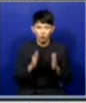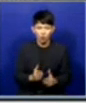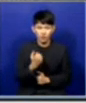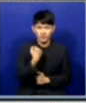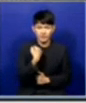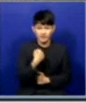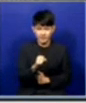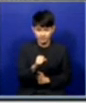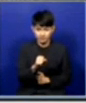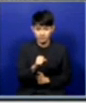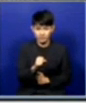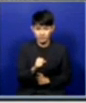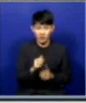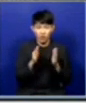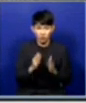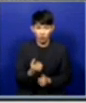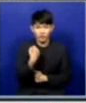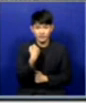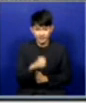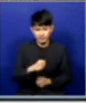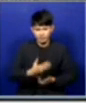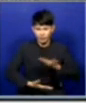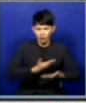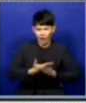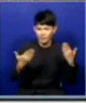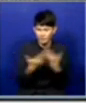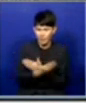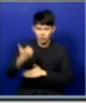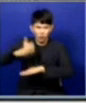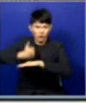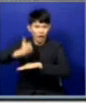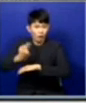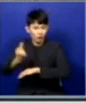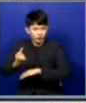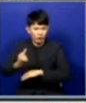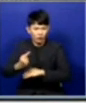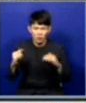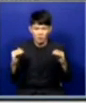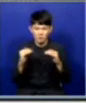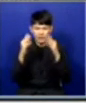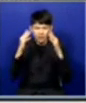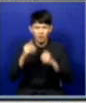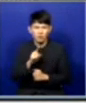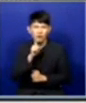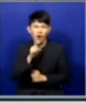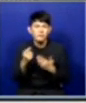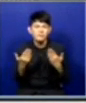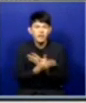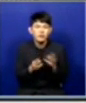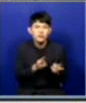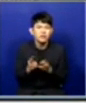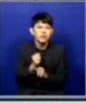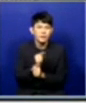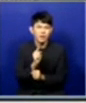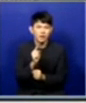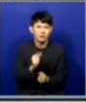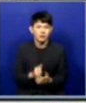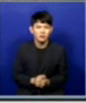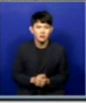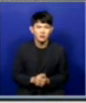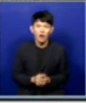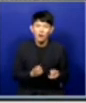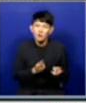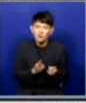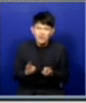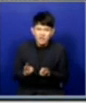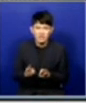พญาเลี้ยงได้อย่างไรคะท่านประธานคะให้แค่นี้เองแล้วมาตรการเยอะแยะมากมายที่จะมาคว